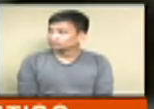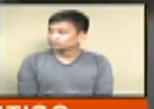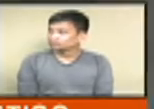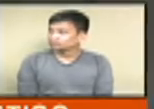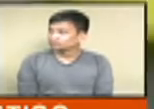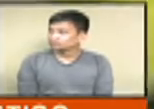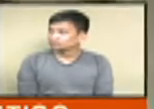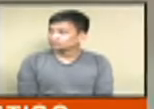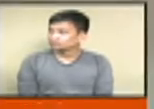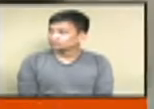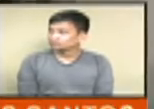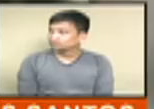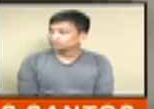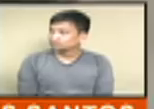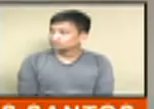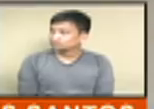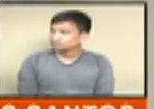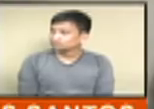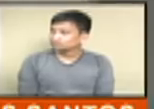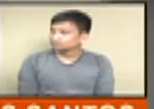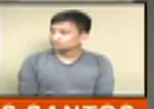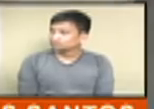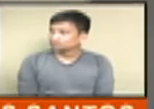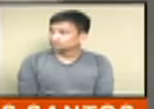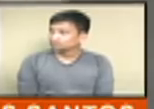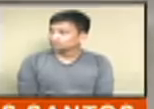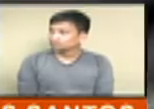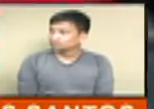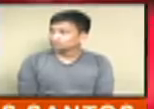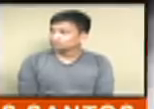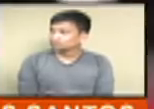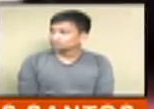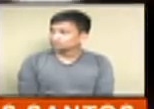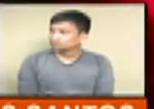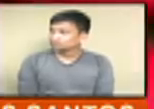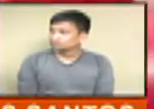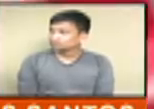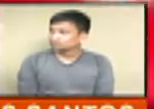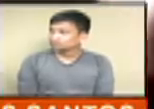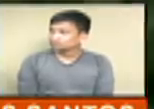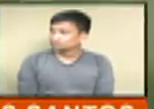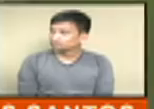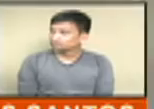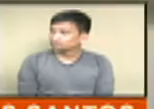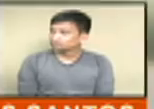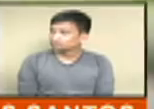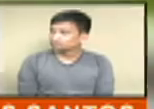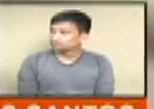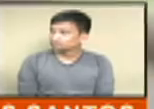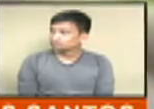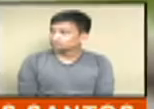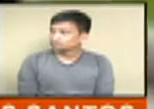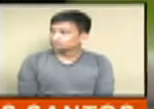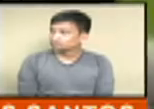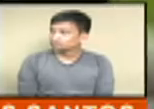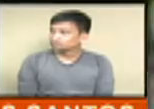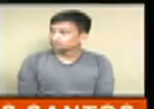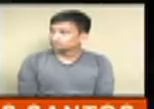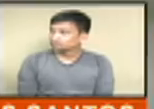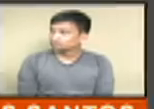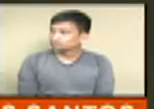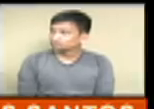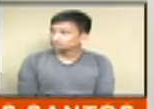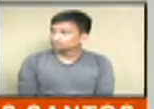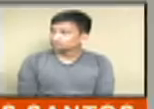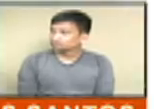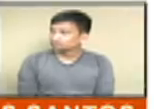Tignan mo nga to. Oo. Oh. Oo. Oh. Sa tamang lugar ba yan? Ano, tignan mo nga, kanina pa yan dyan eh.